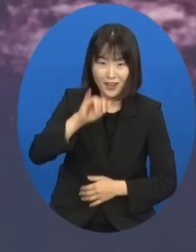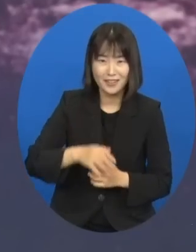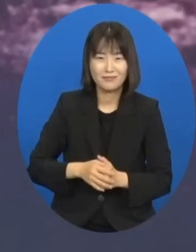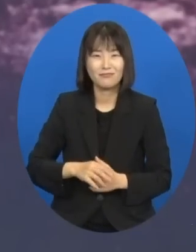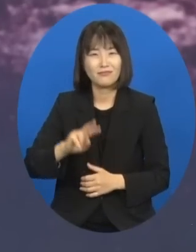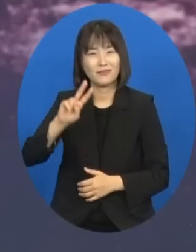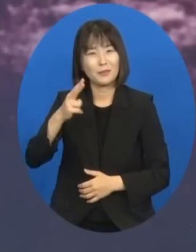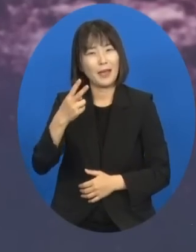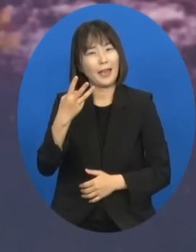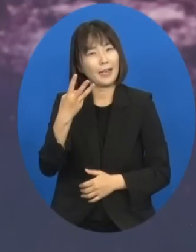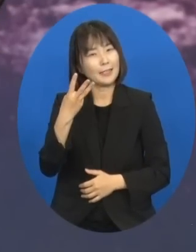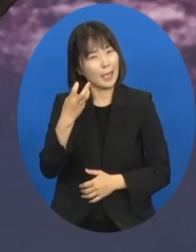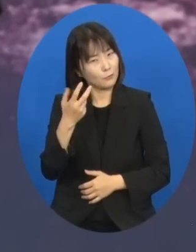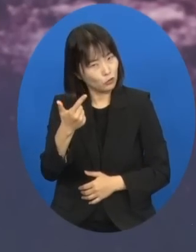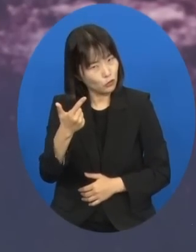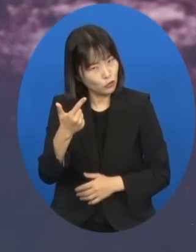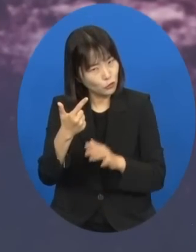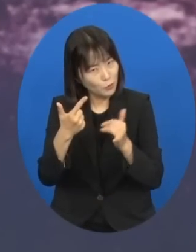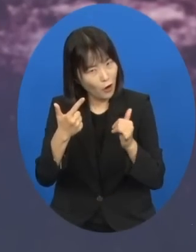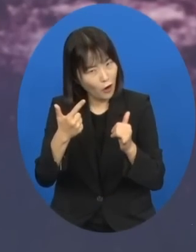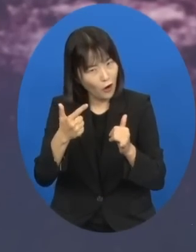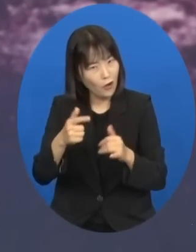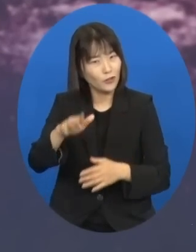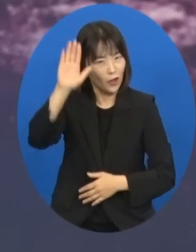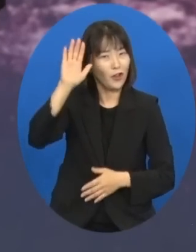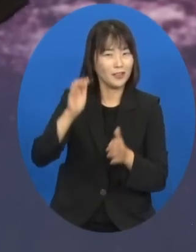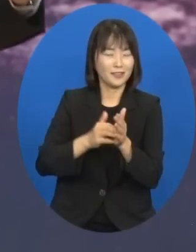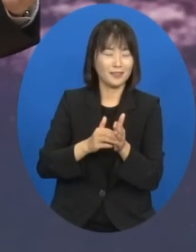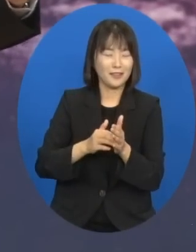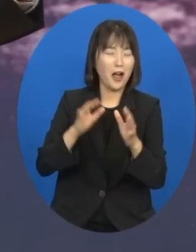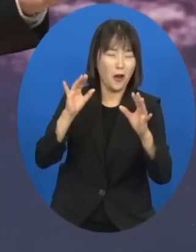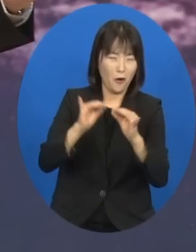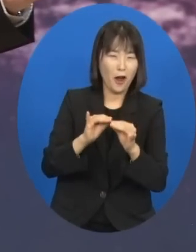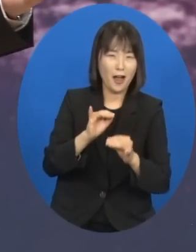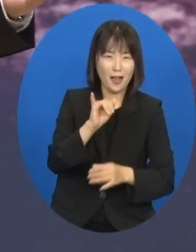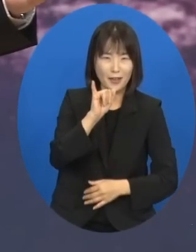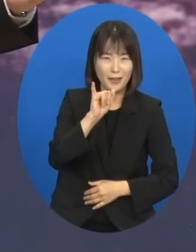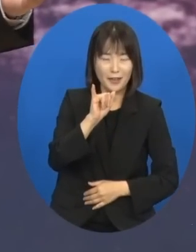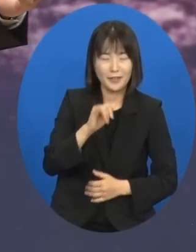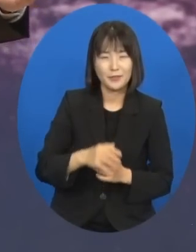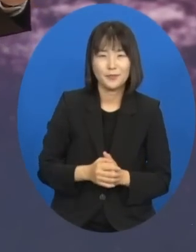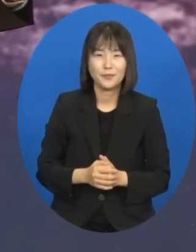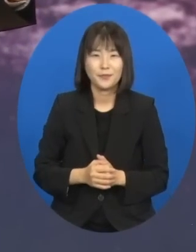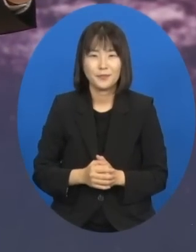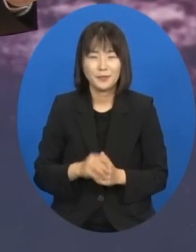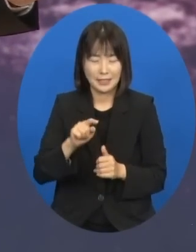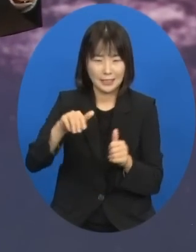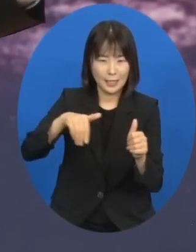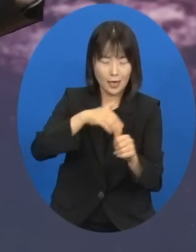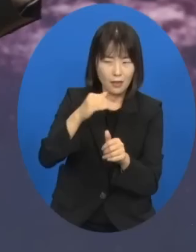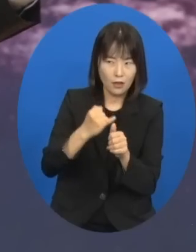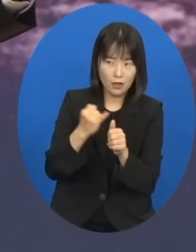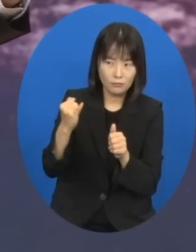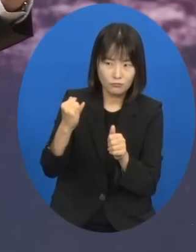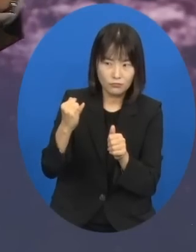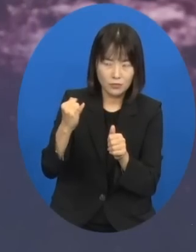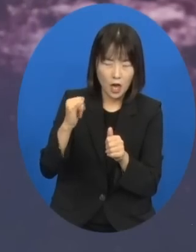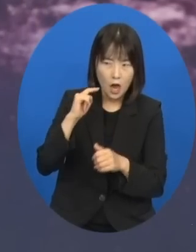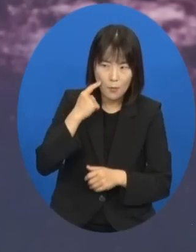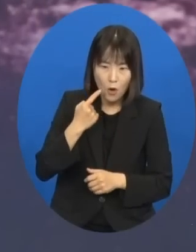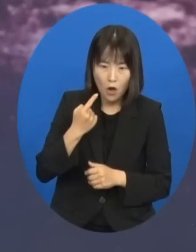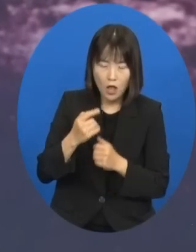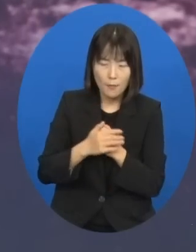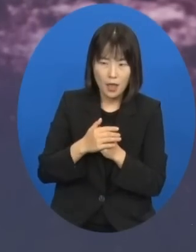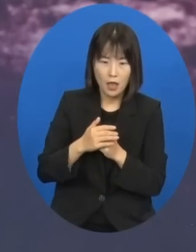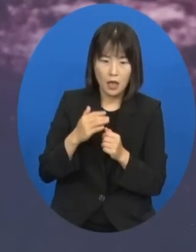236명 드셨어요. 하여튼 공감이 되실 거예요. 그러니까 이상의 입장에서 아내가 예쁘니까 야 여기서 나 죽이고 혹시 빼앗는 거 아니야?